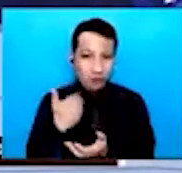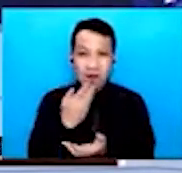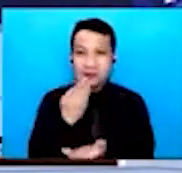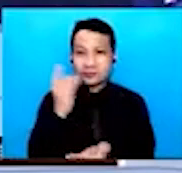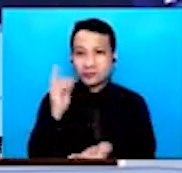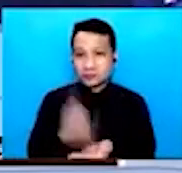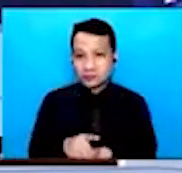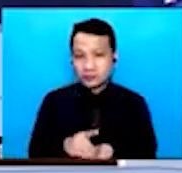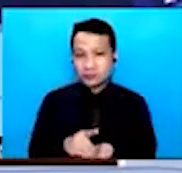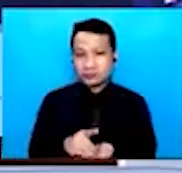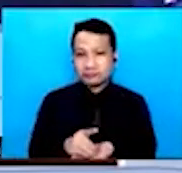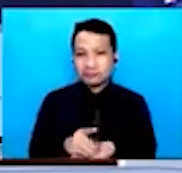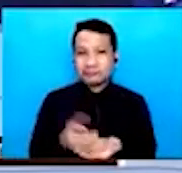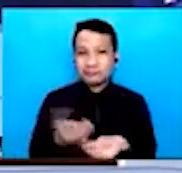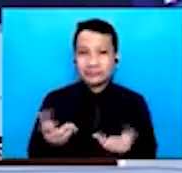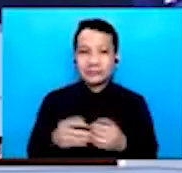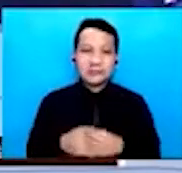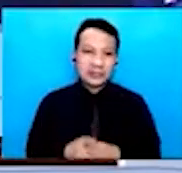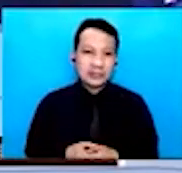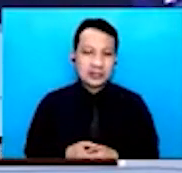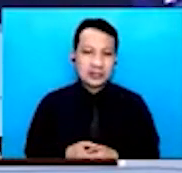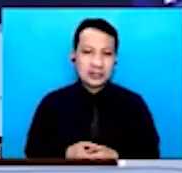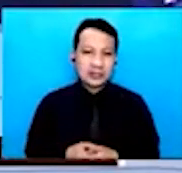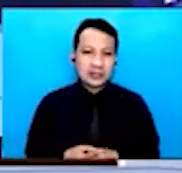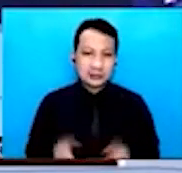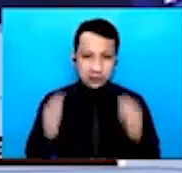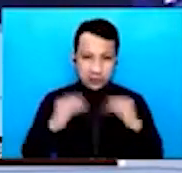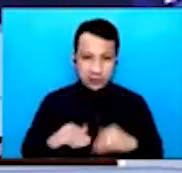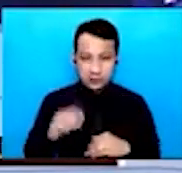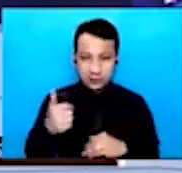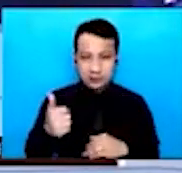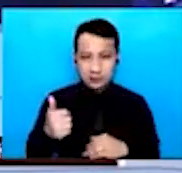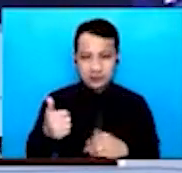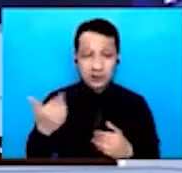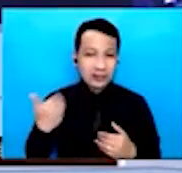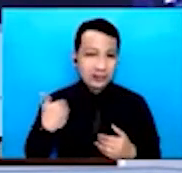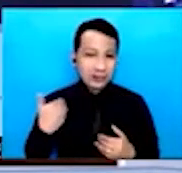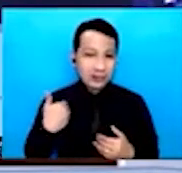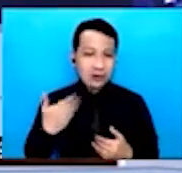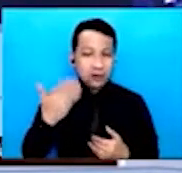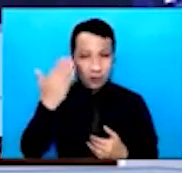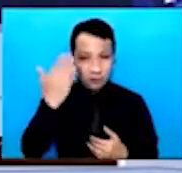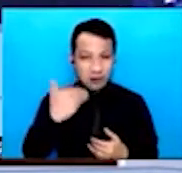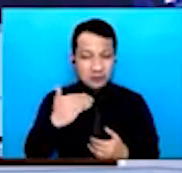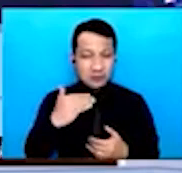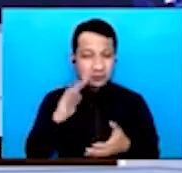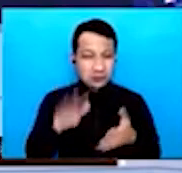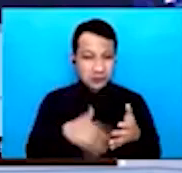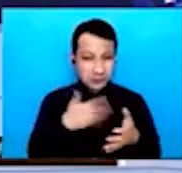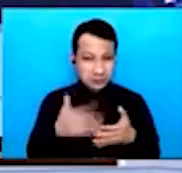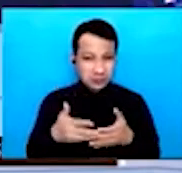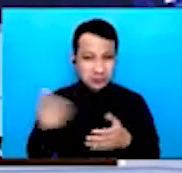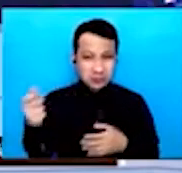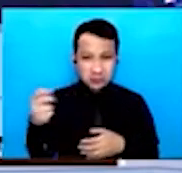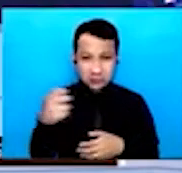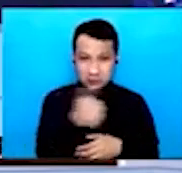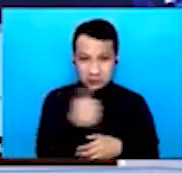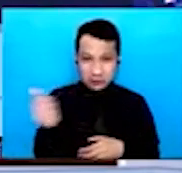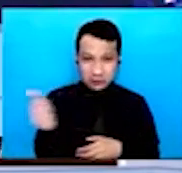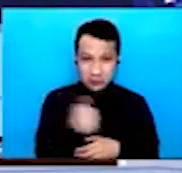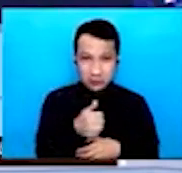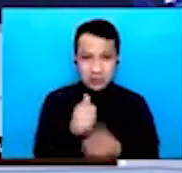magpabakuna. Below 10% naman ang mga hindi mabakunahan dahil sa problema po sa transportasyon,